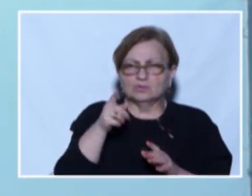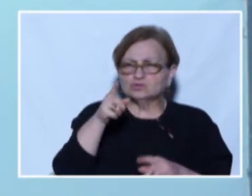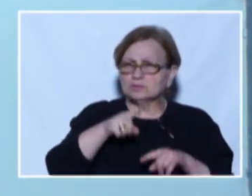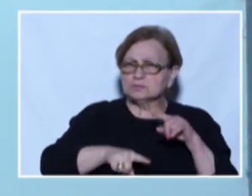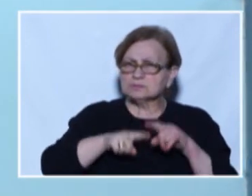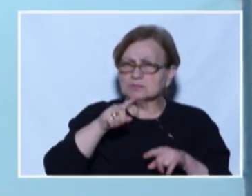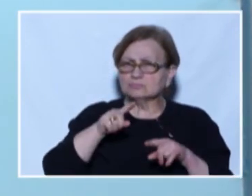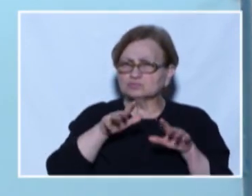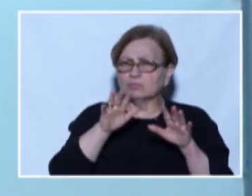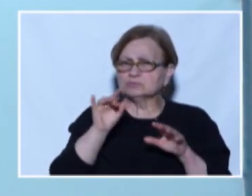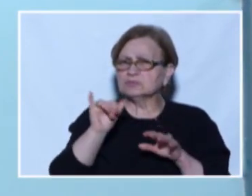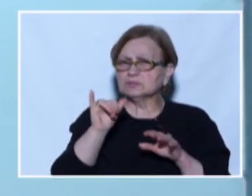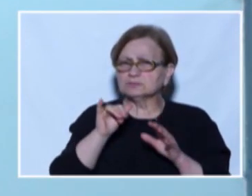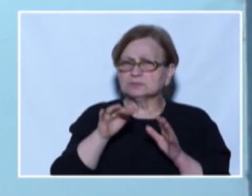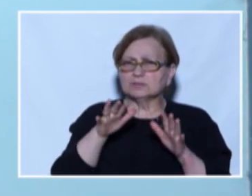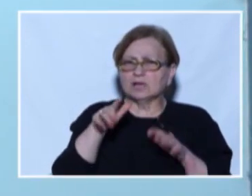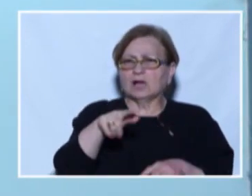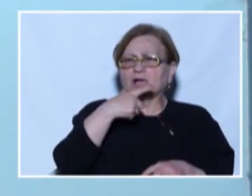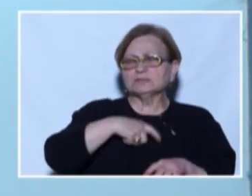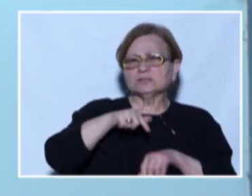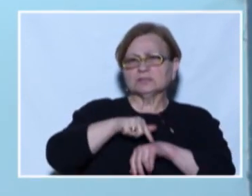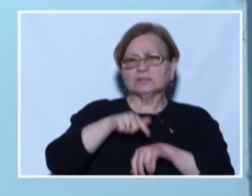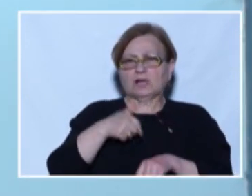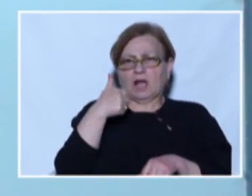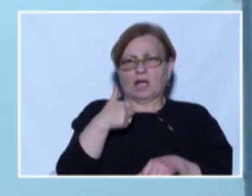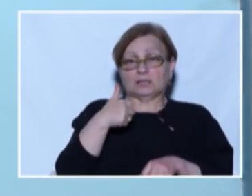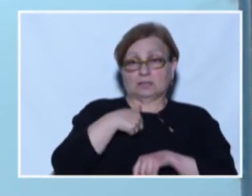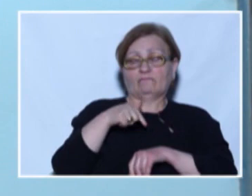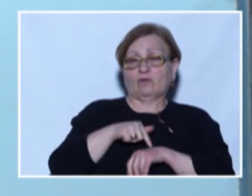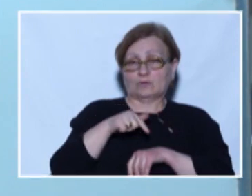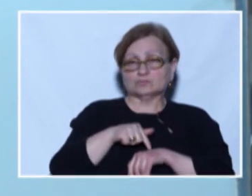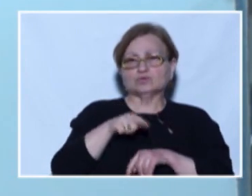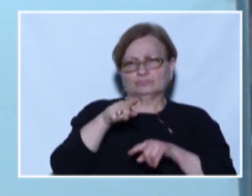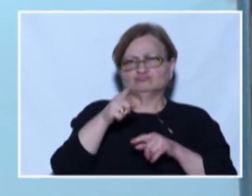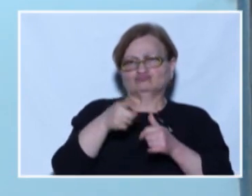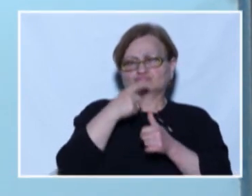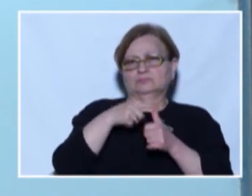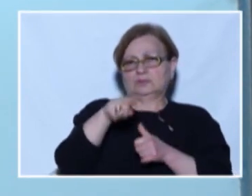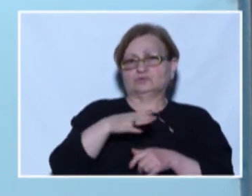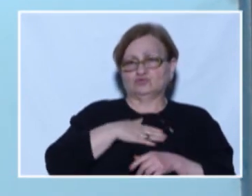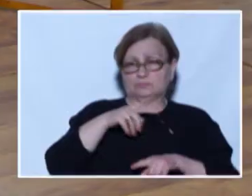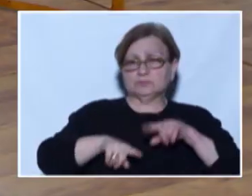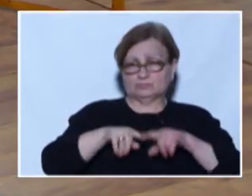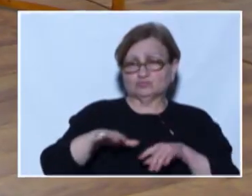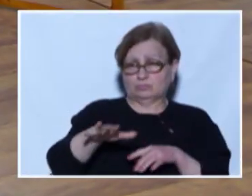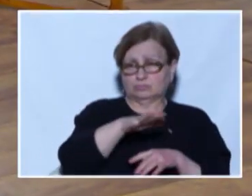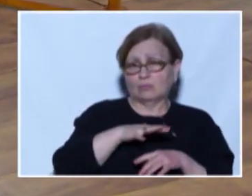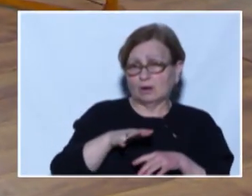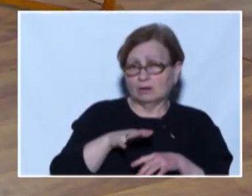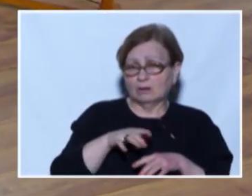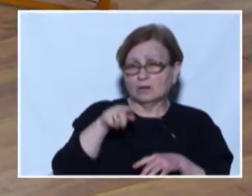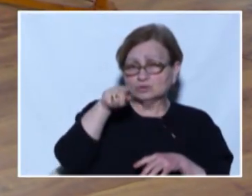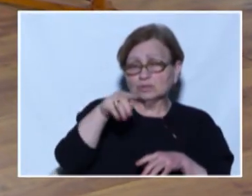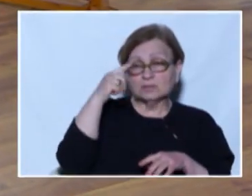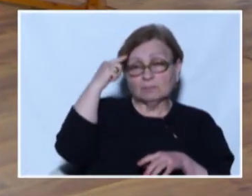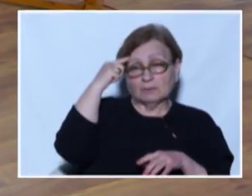სამშობლო ის არის, სადაც შენ კარგად გრძნობ თავს, სადაც შეგიძლია შენი ფიქრი